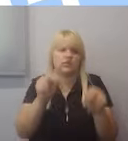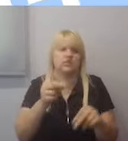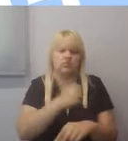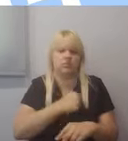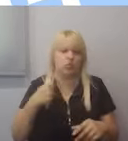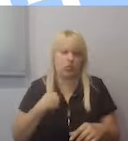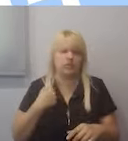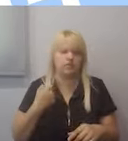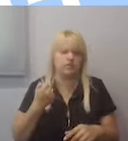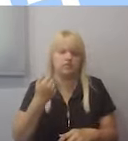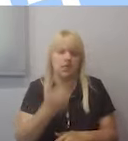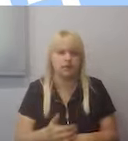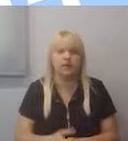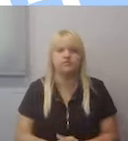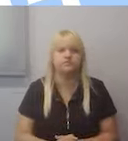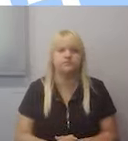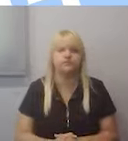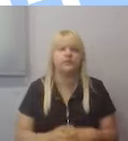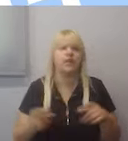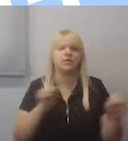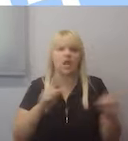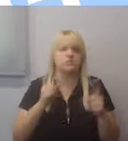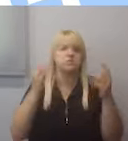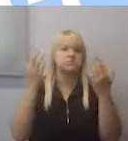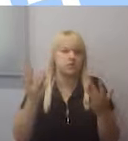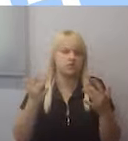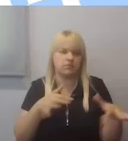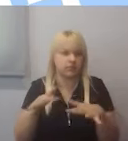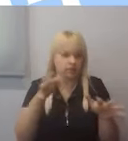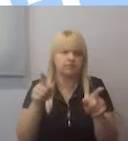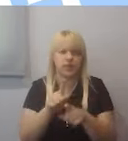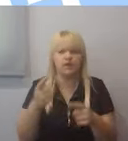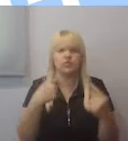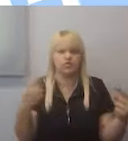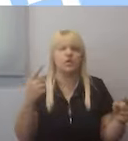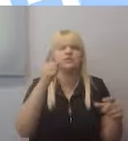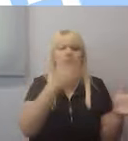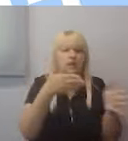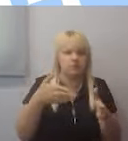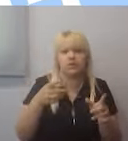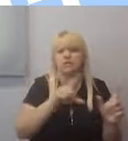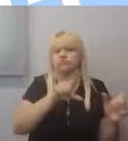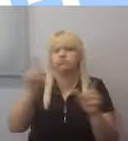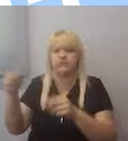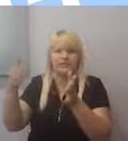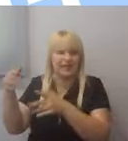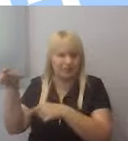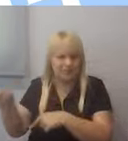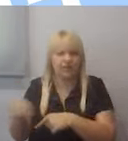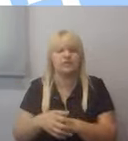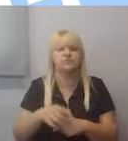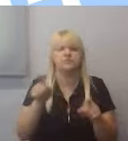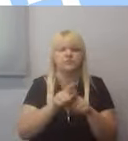pasākumi arī tiks nodrošināti no ārstniecības iestādēm uz citām ārstniecības iestādēm starp ieslodzījumu vietām